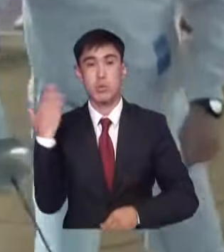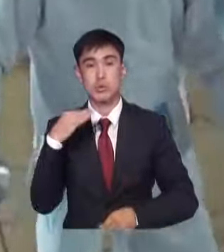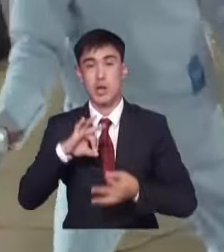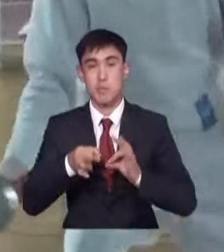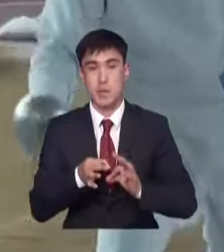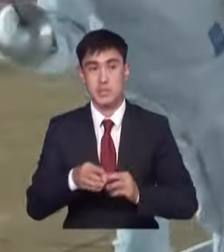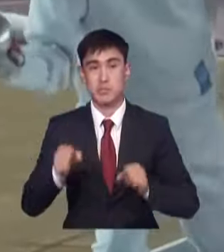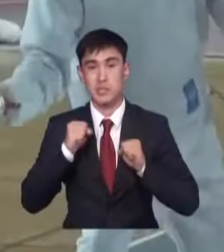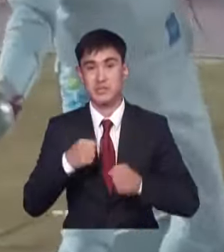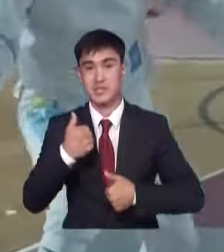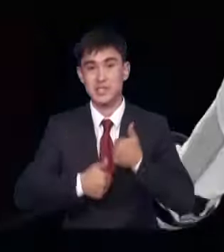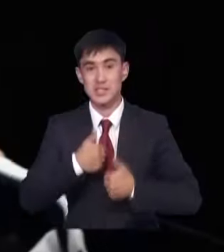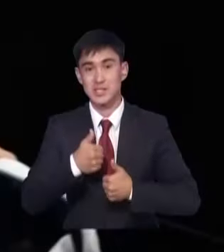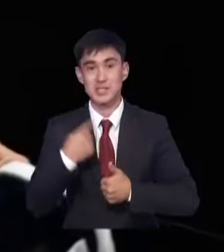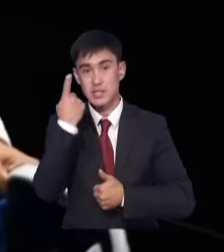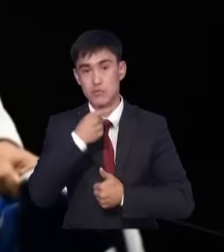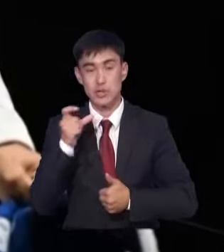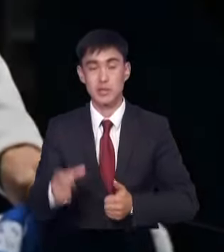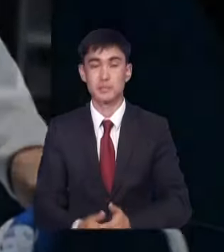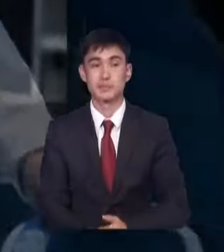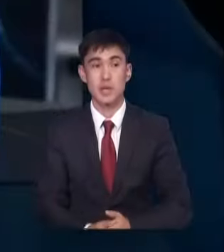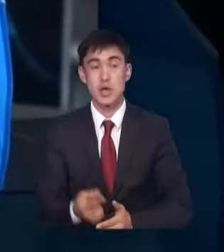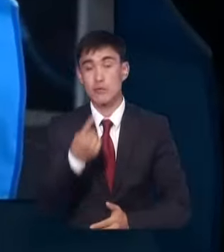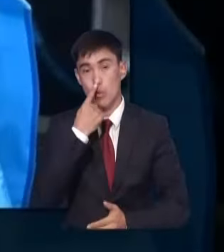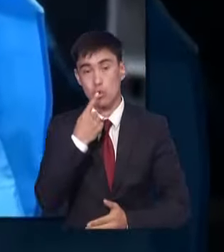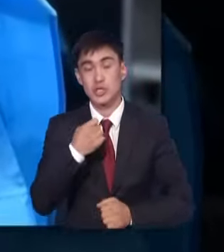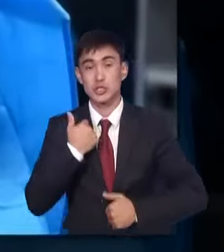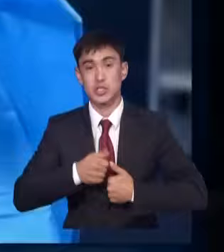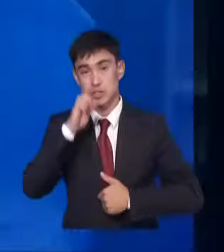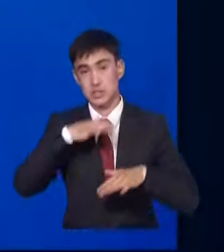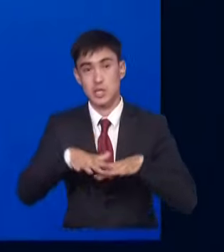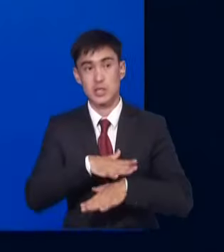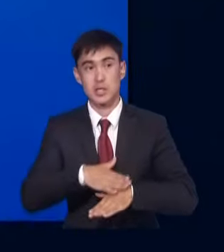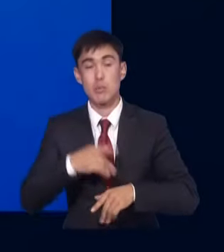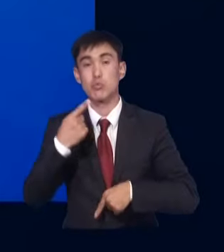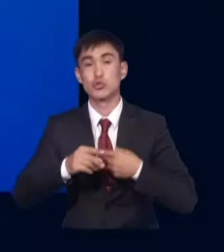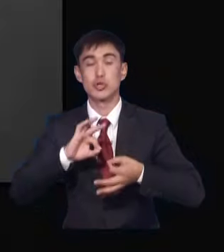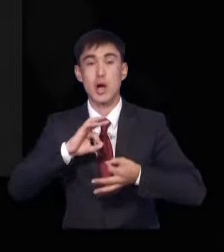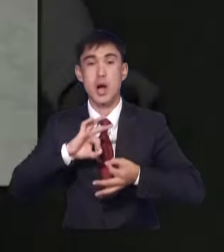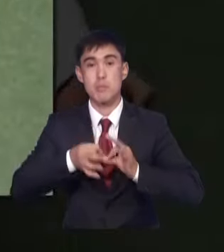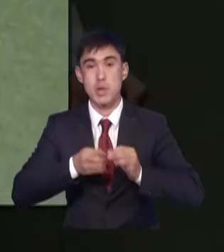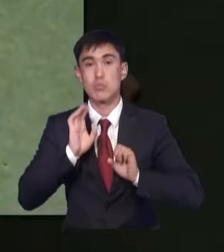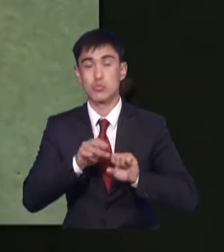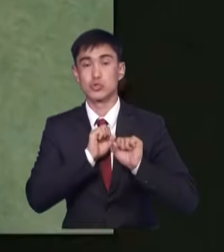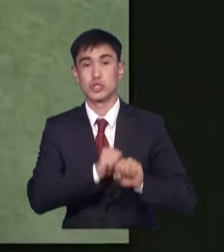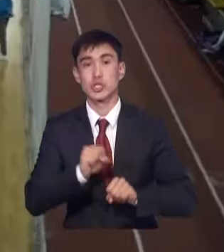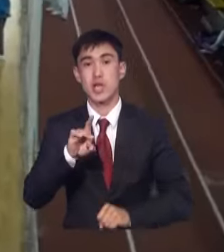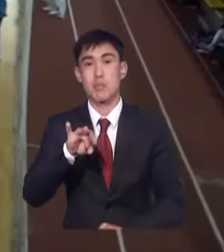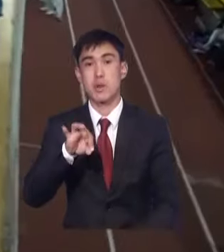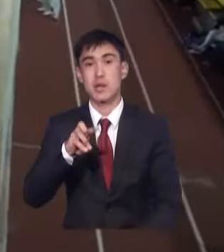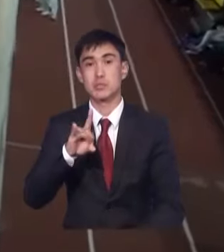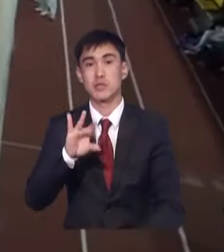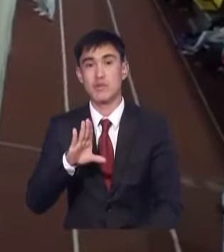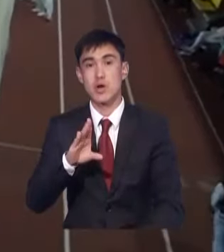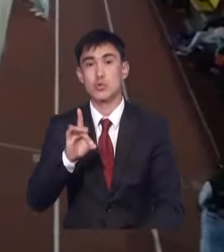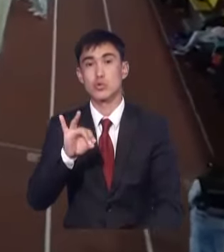Олимпиаде атлеты состязались индивидуально Уже совсем скоро честь нашей страны на предстоящей Олимпиаде будут защищать Эльмира Алимжанов